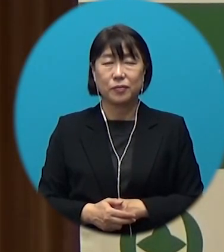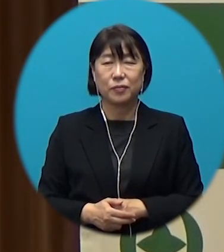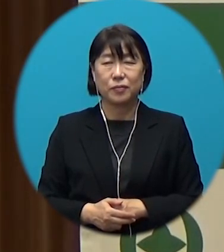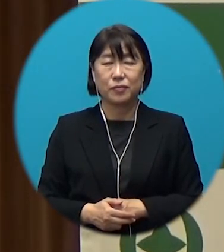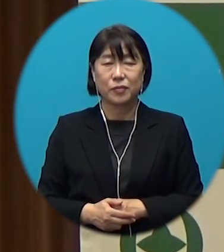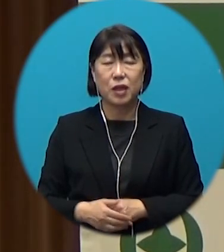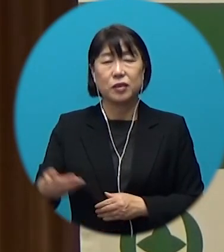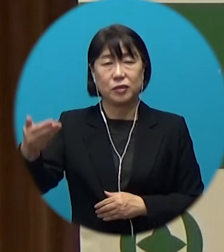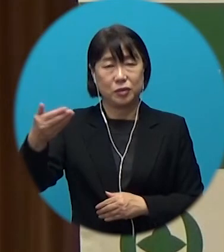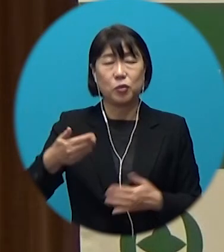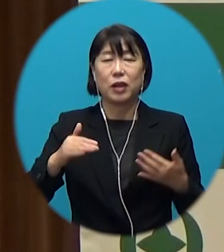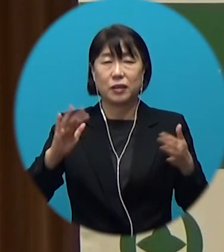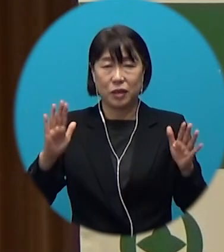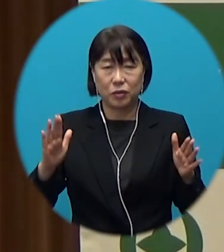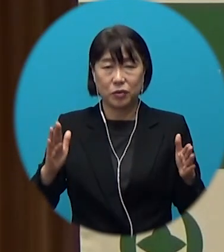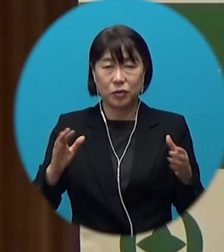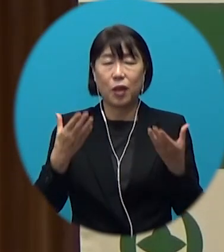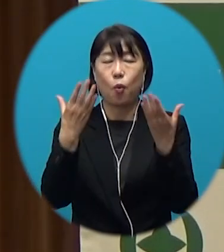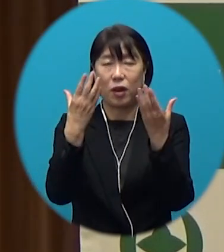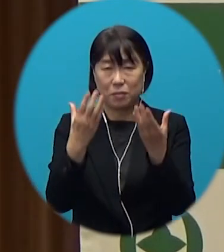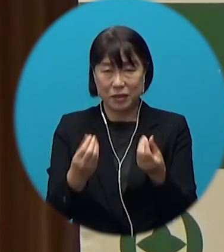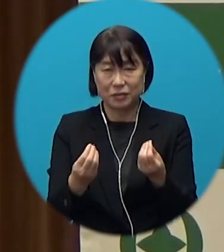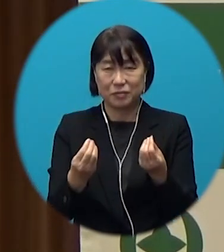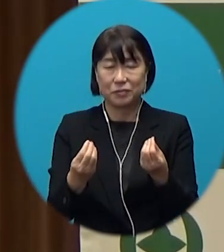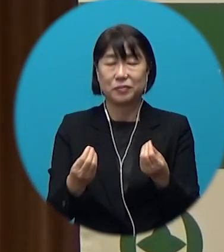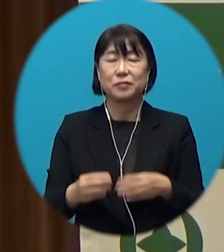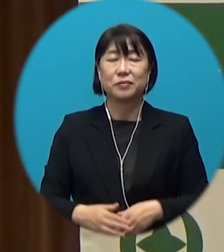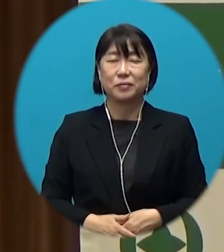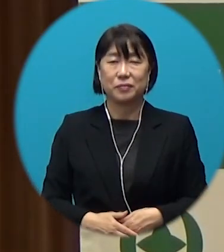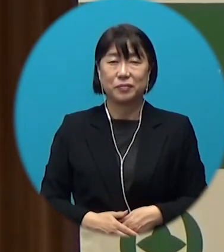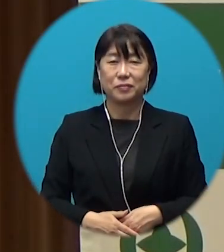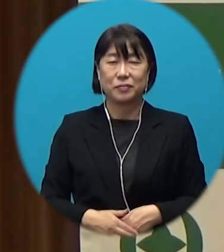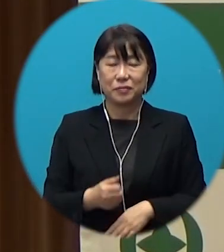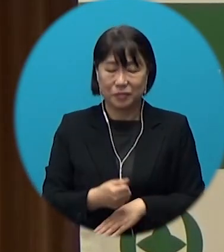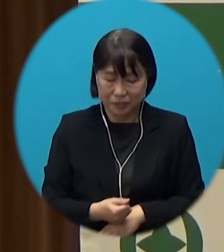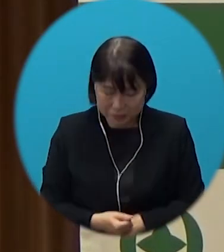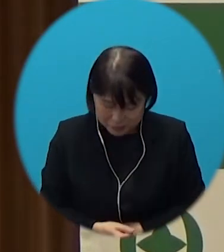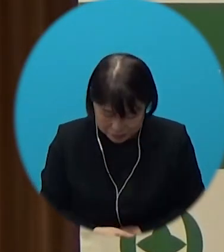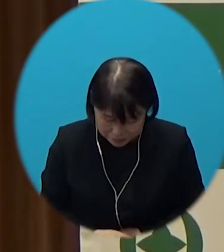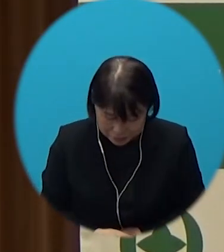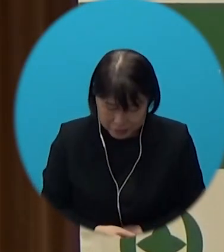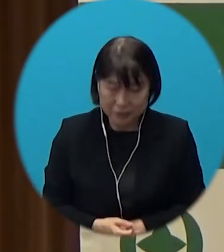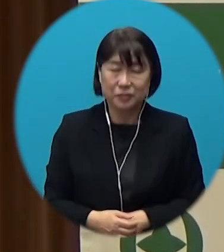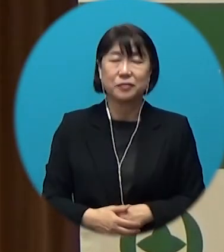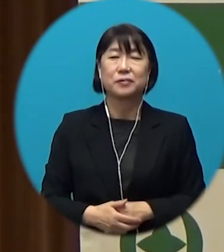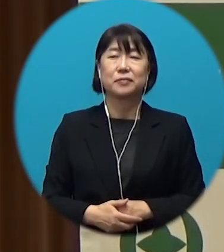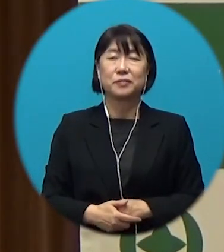理事会を終了します。ご視聴ありがとうございました。 ありがとうございました。